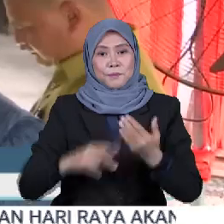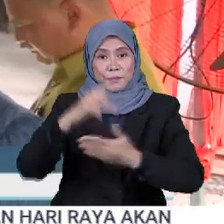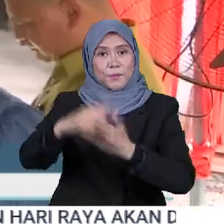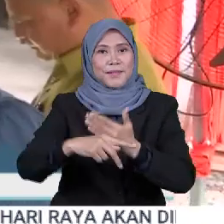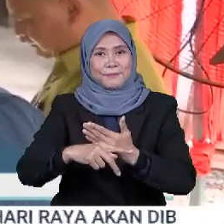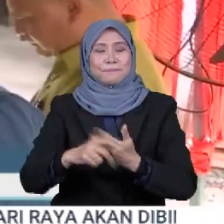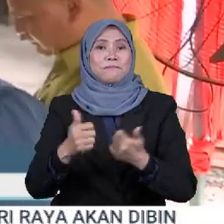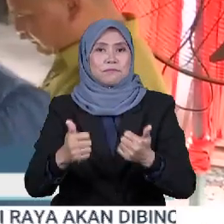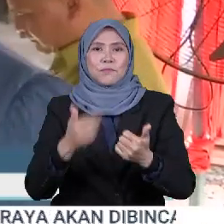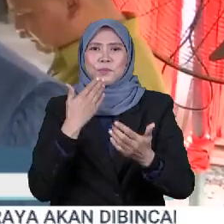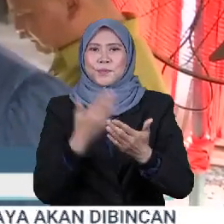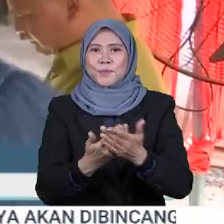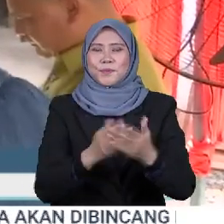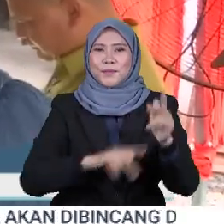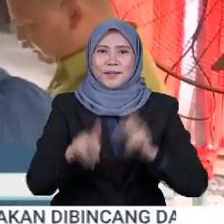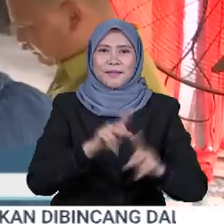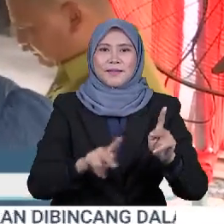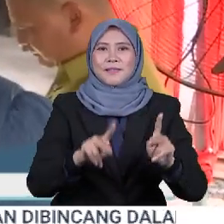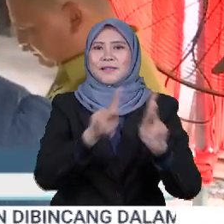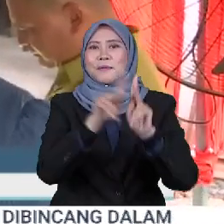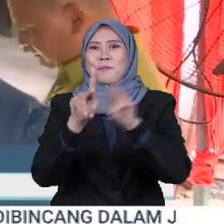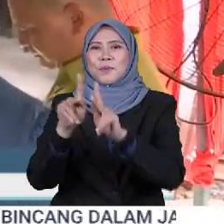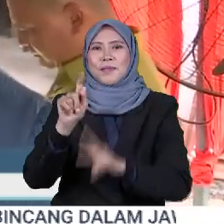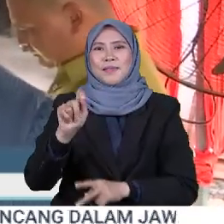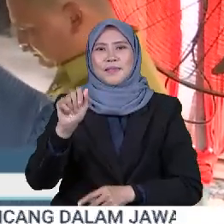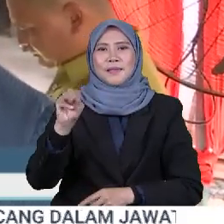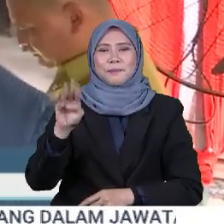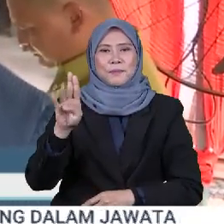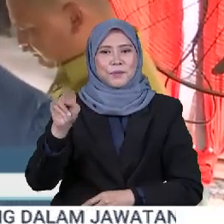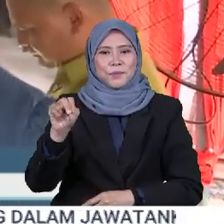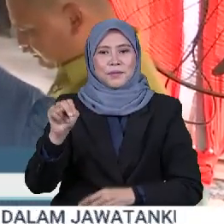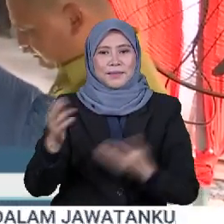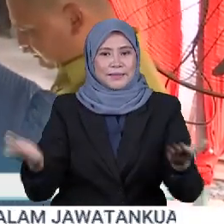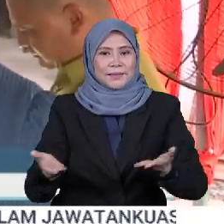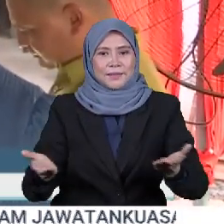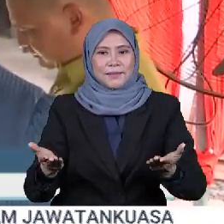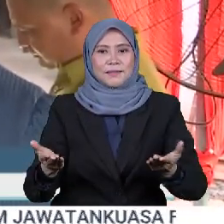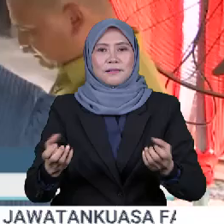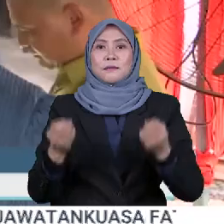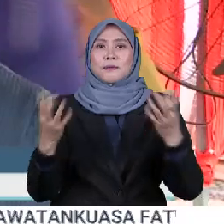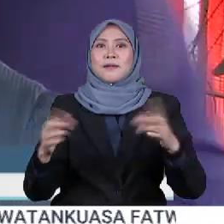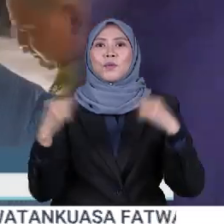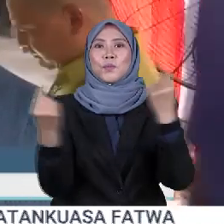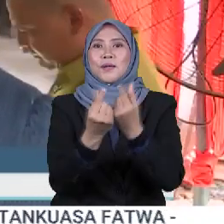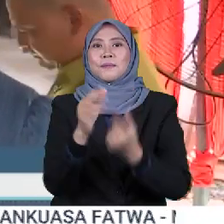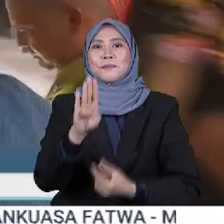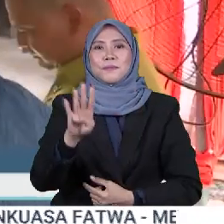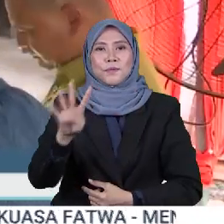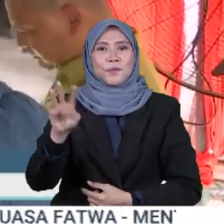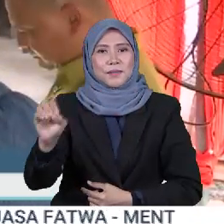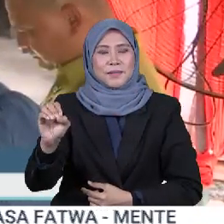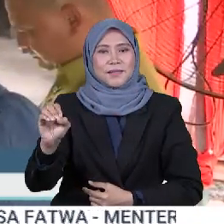untuk penduduk kampung terutama di Kampung Tambun ini sebab di sini semua kebanyakan dia golongan B40.